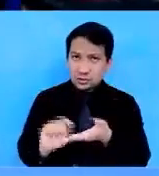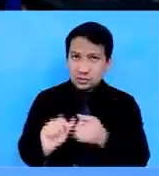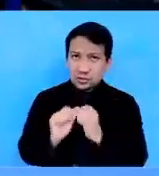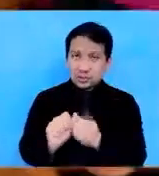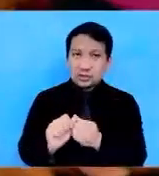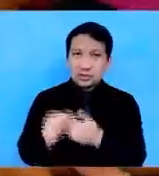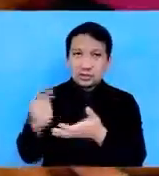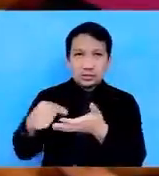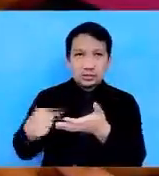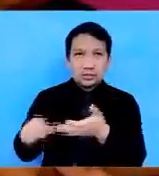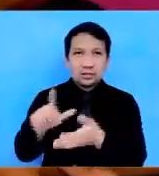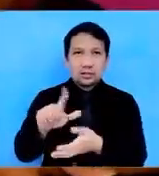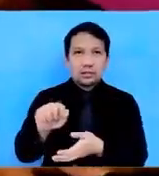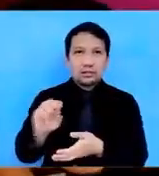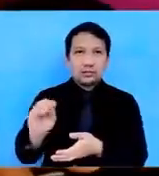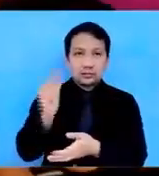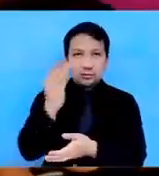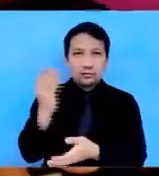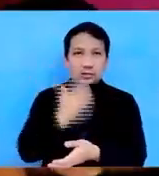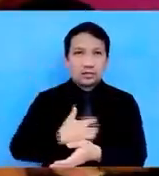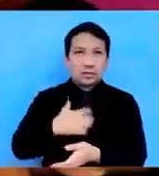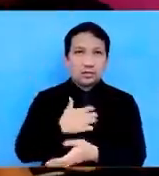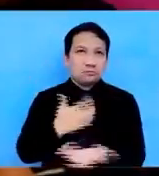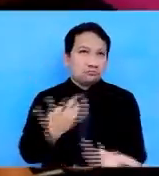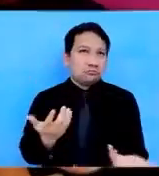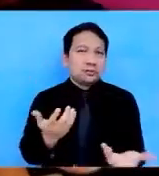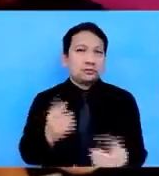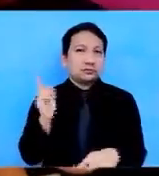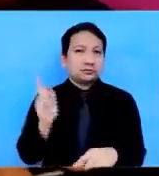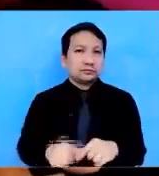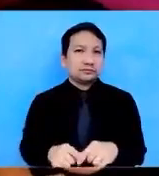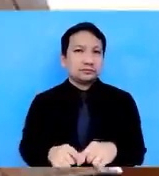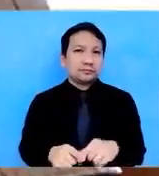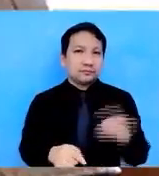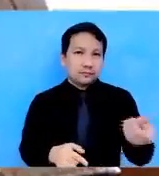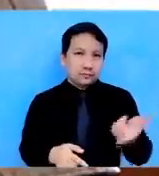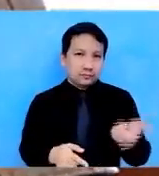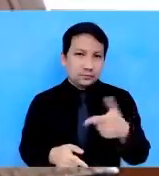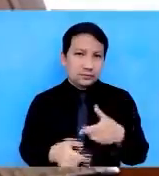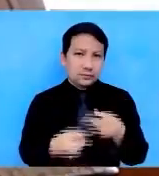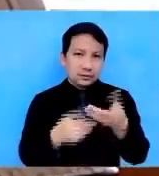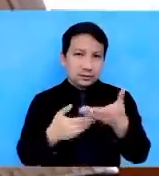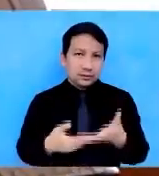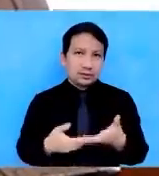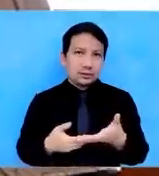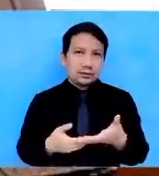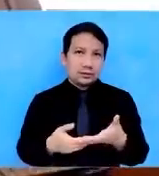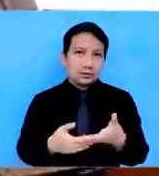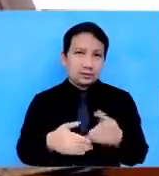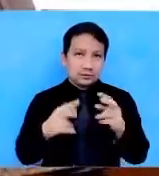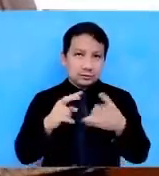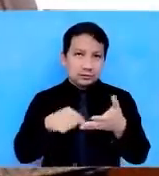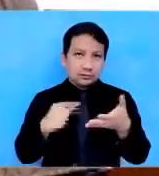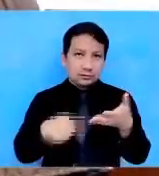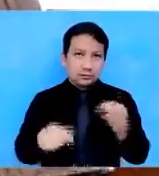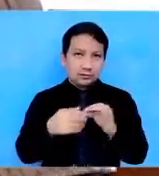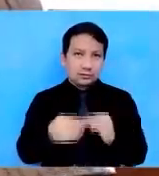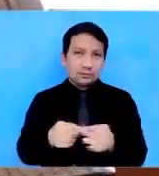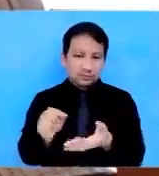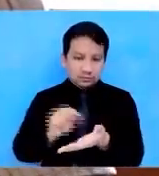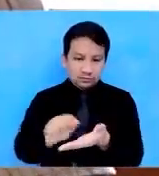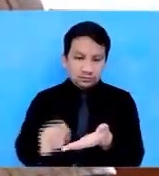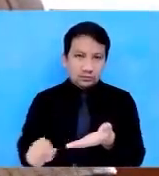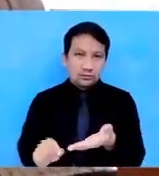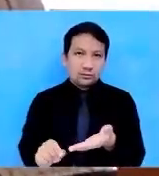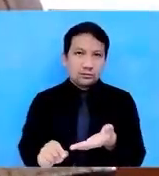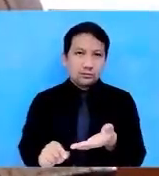form ng LTO para magreklamo. Pero? Sabay abot sa akin ng survey form. Actually, gusto kong